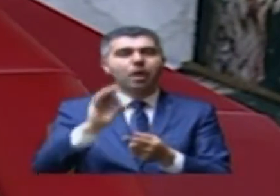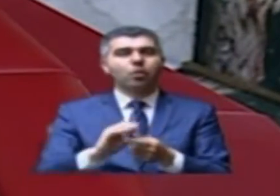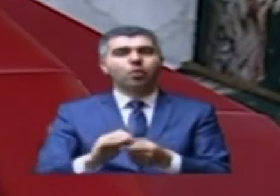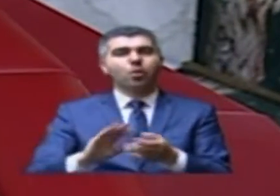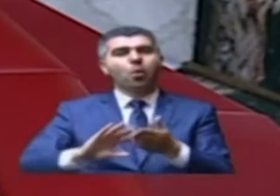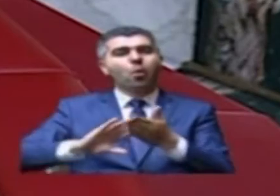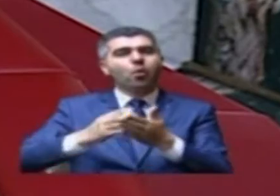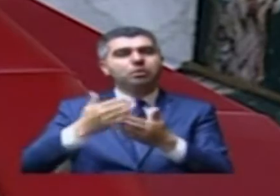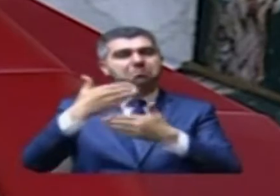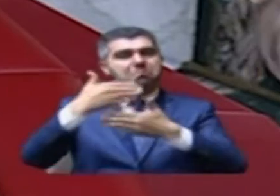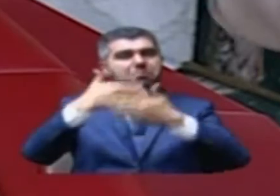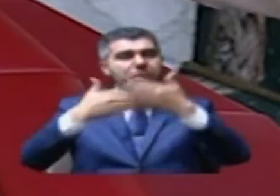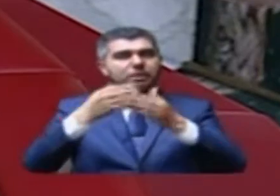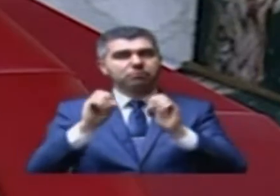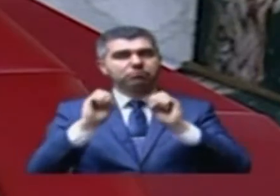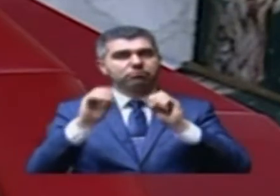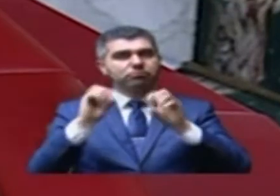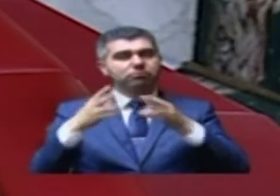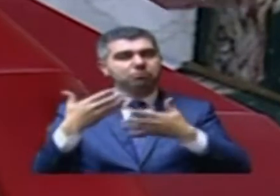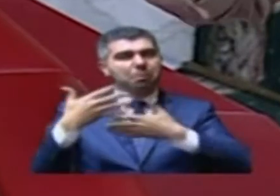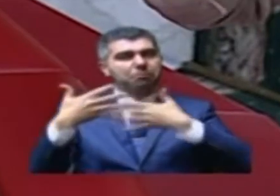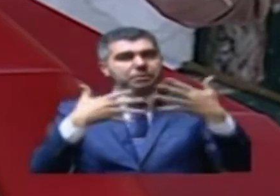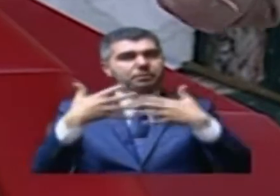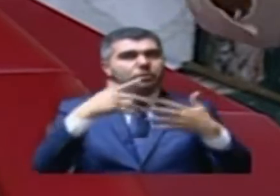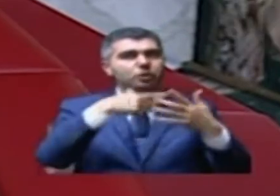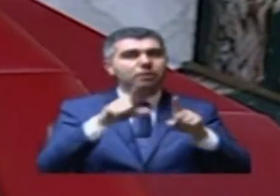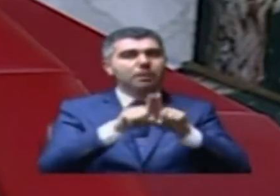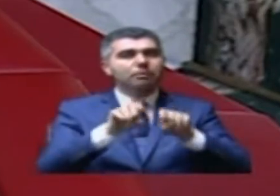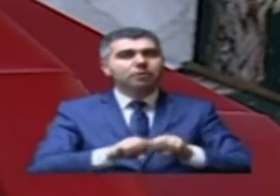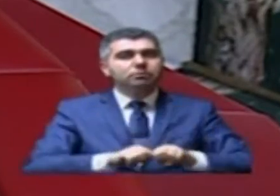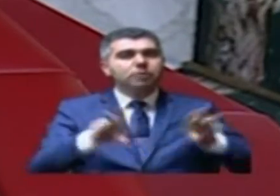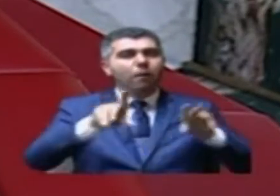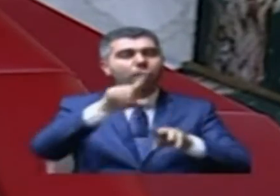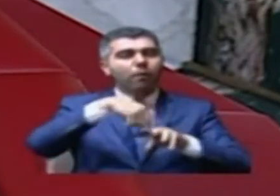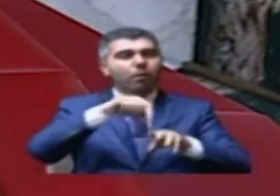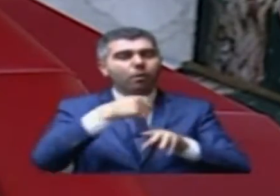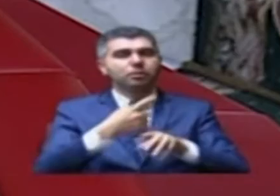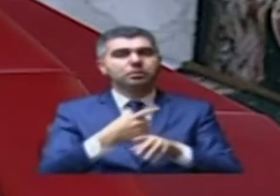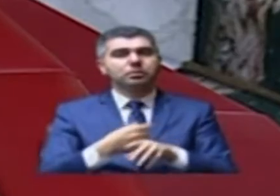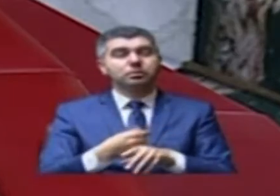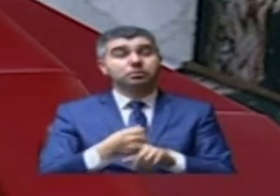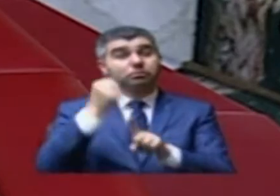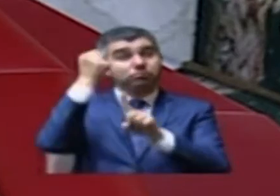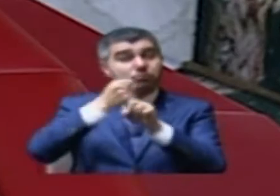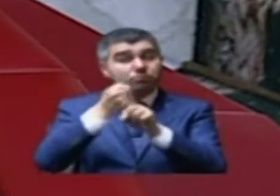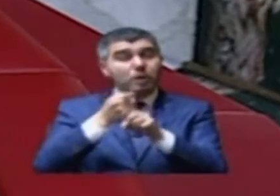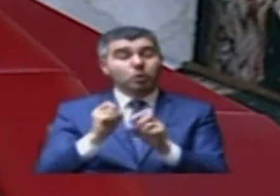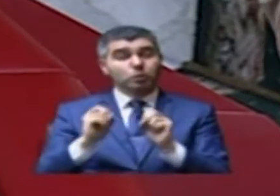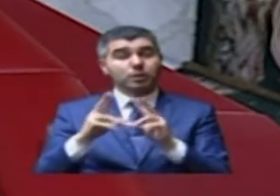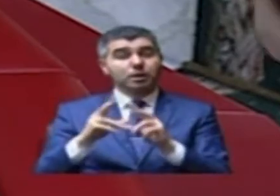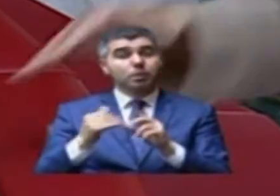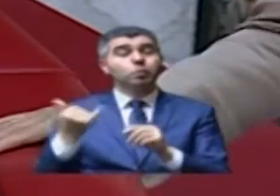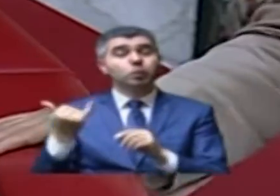في البناية ديالها. علاش؟ لأننا غطينا جميع الخصاص، وبالتالي كنظن أنه كان واحد المجهود معتبر في هذا